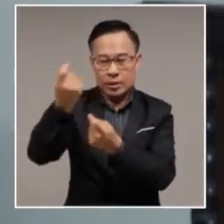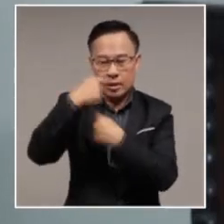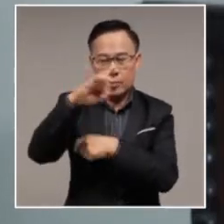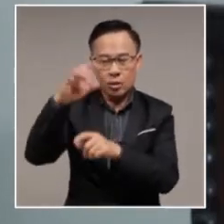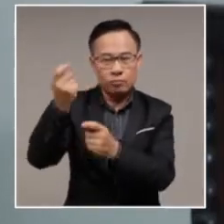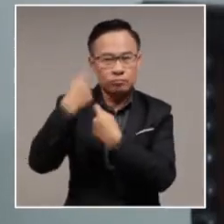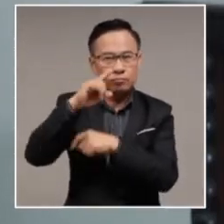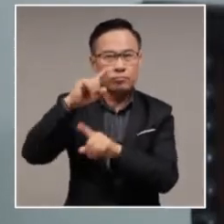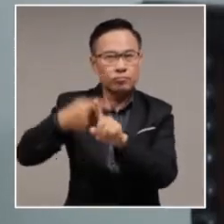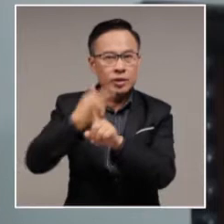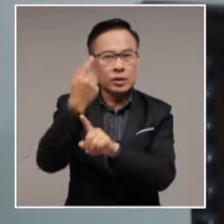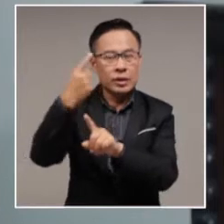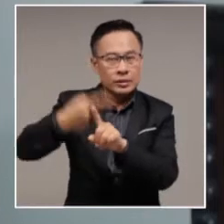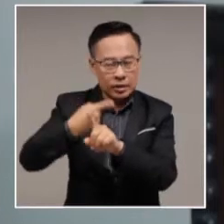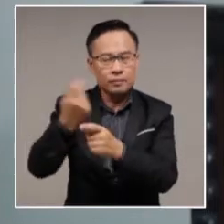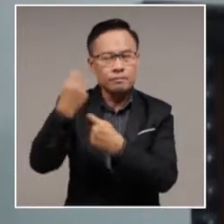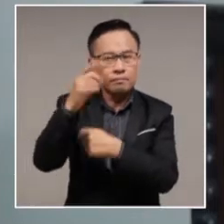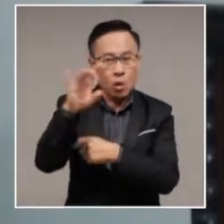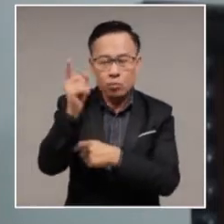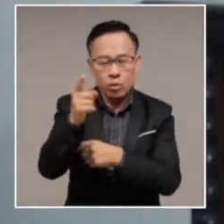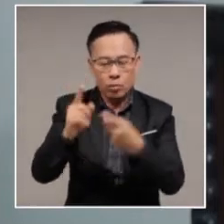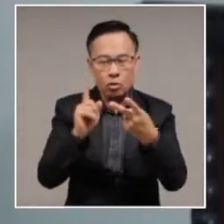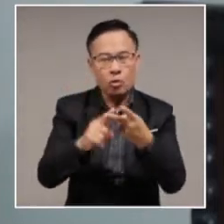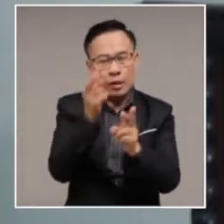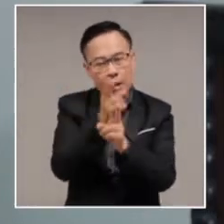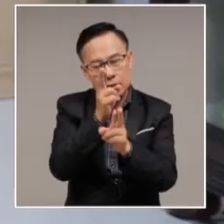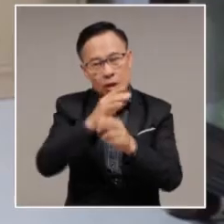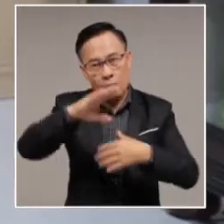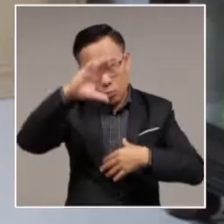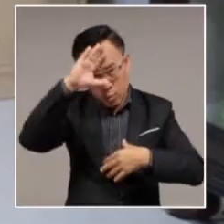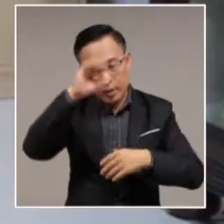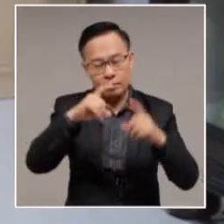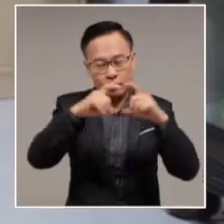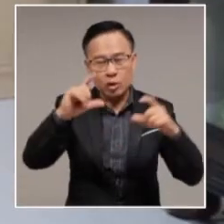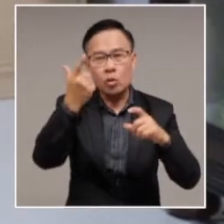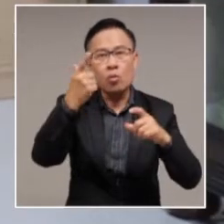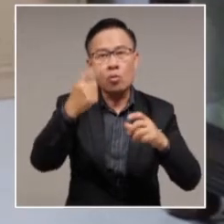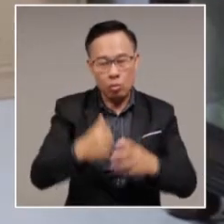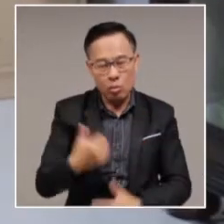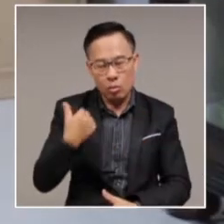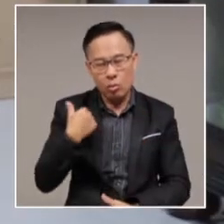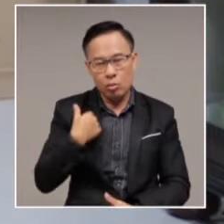าทต่อเดือนค่ะแล้วก็รักษาพยาบาลมีบัตรทอง